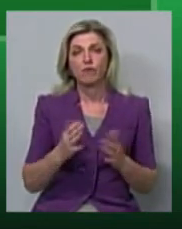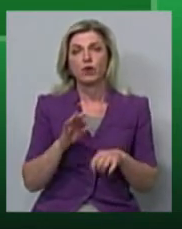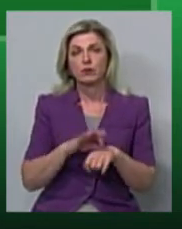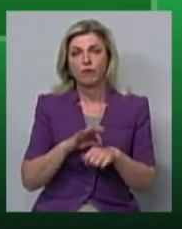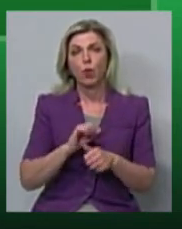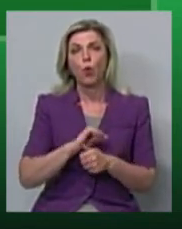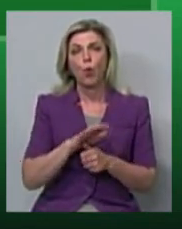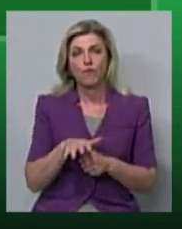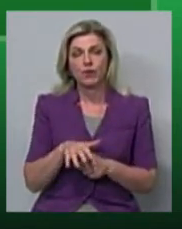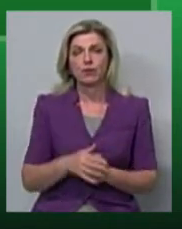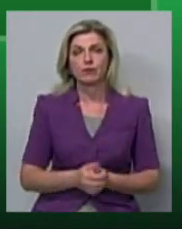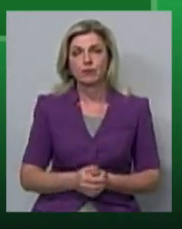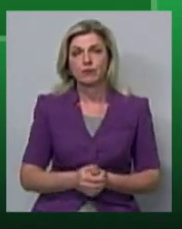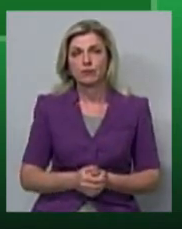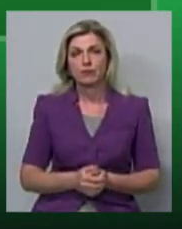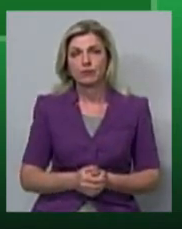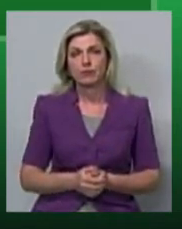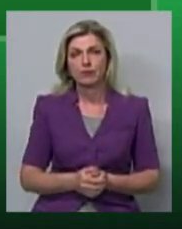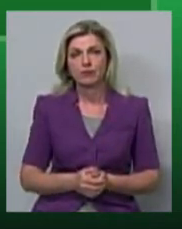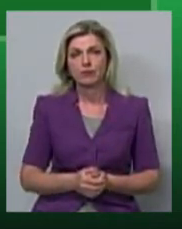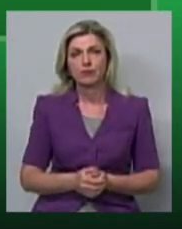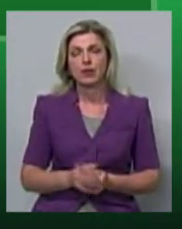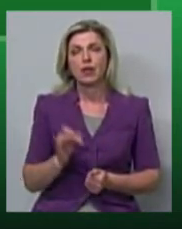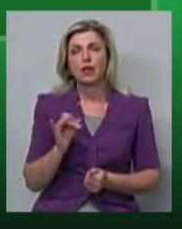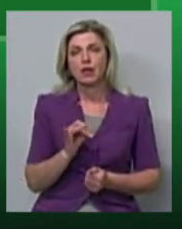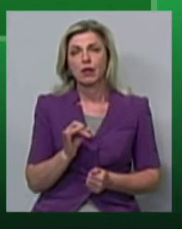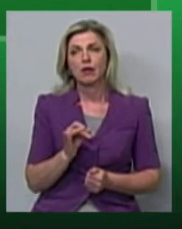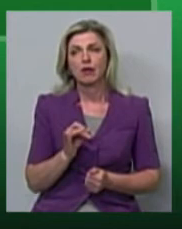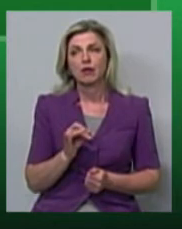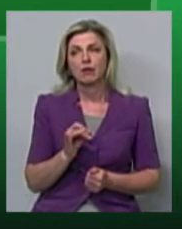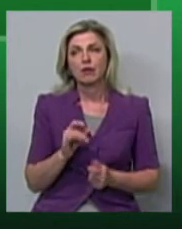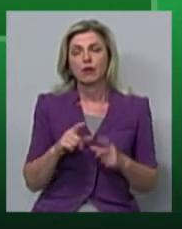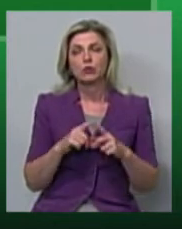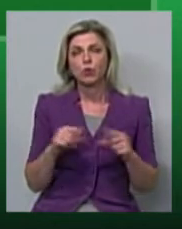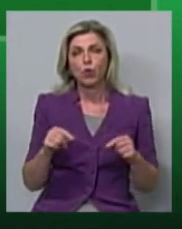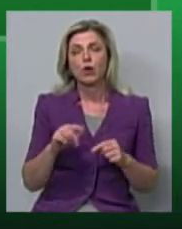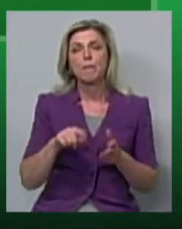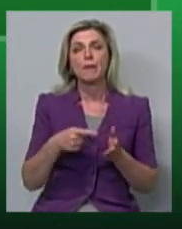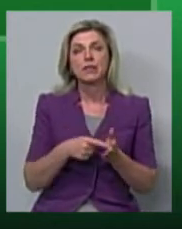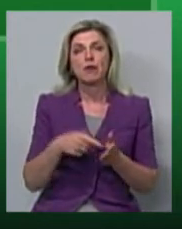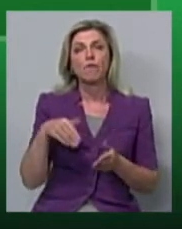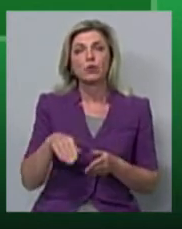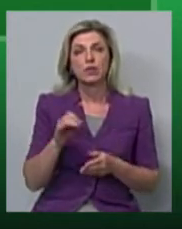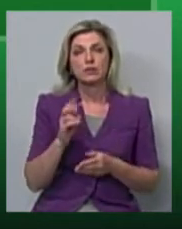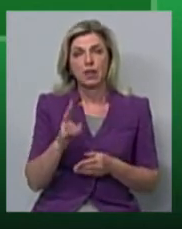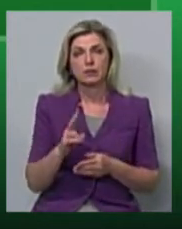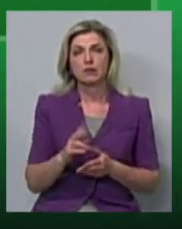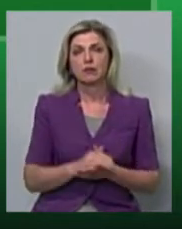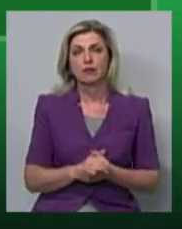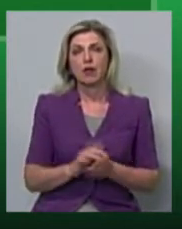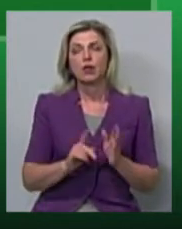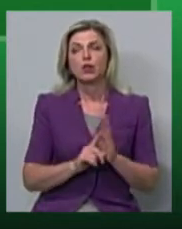на ковід. І в одному закладі загальної середньої освіти в місті Вознесенськ. 5 класів. Це